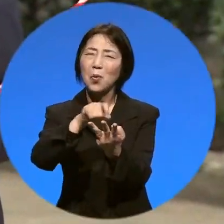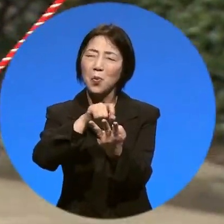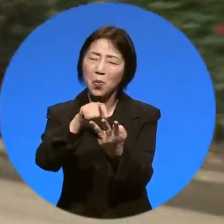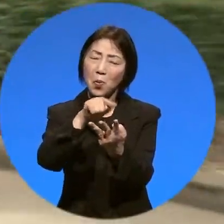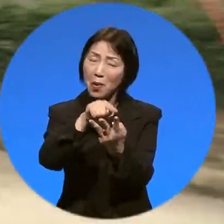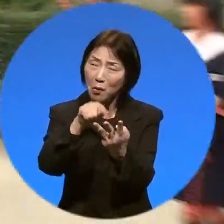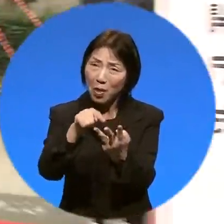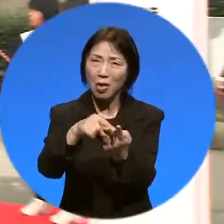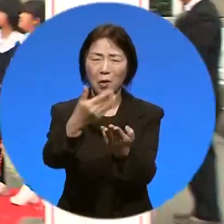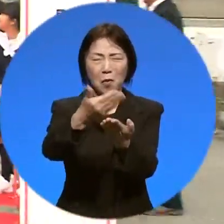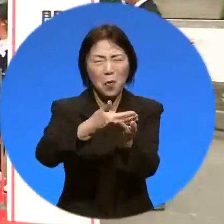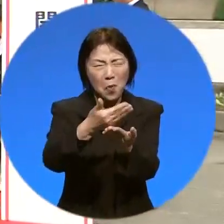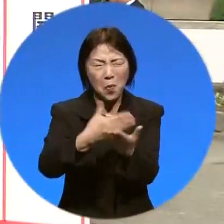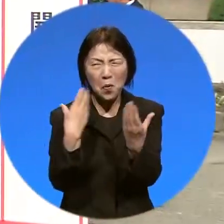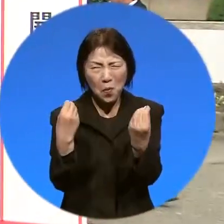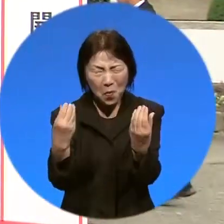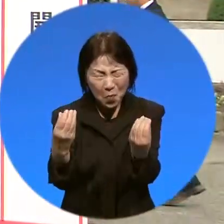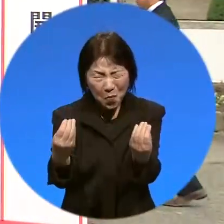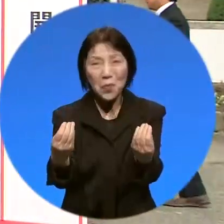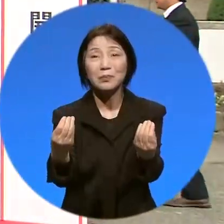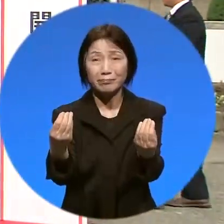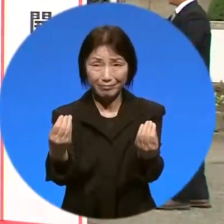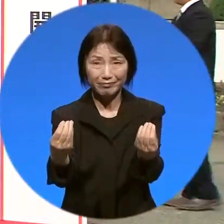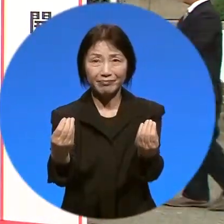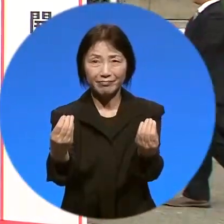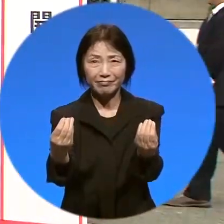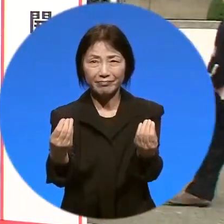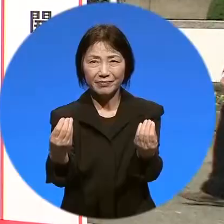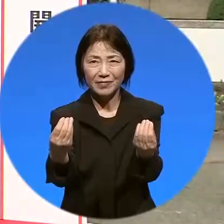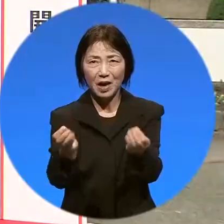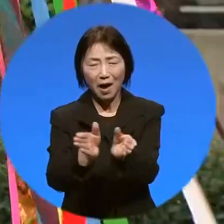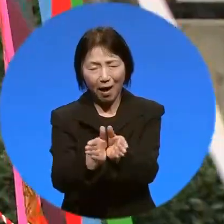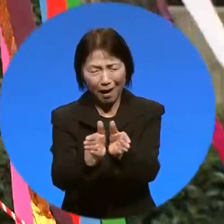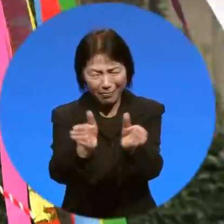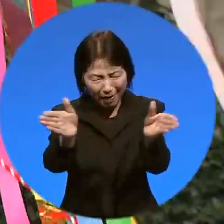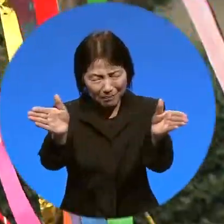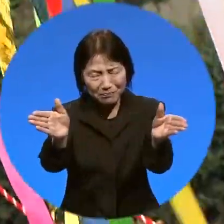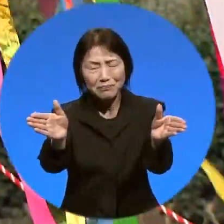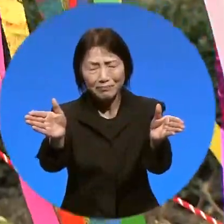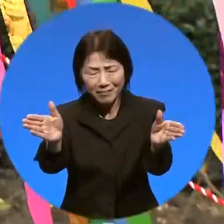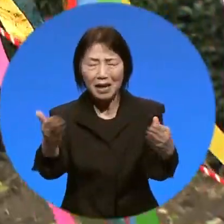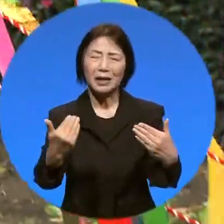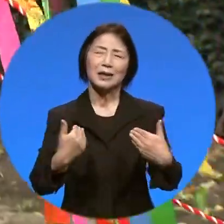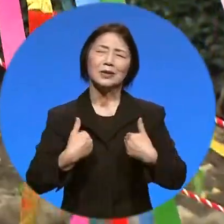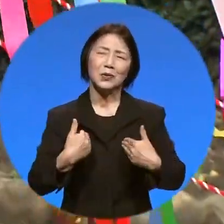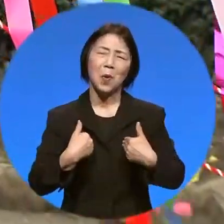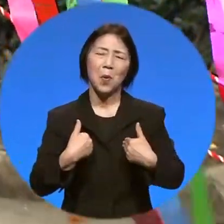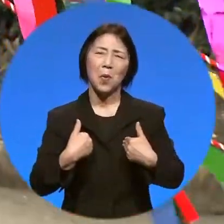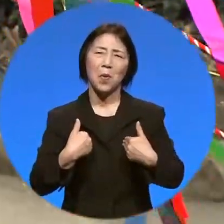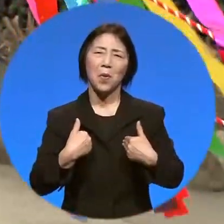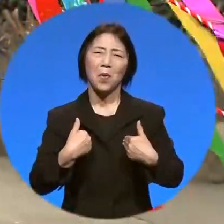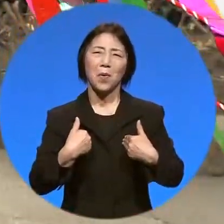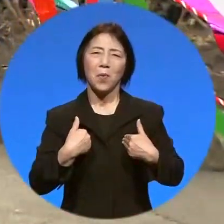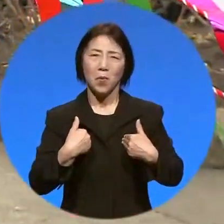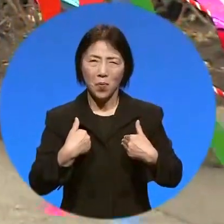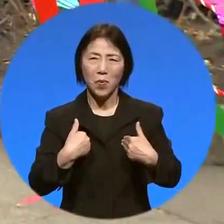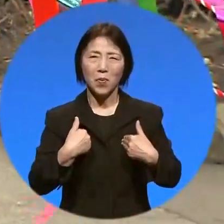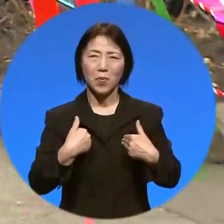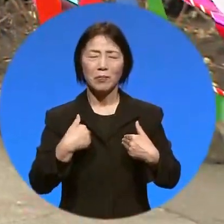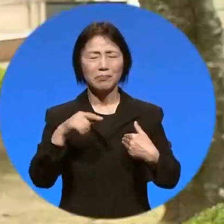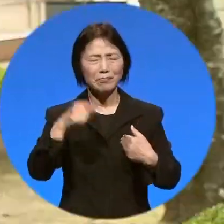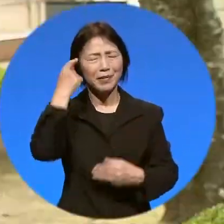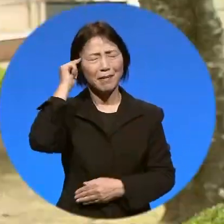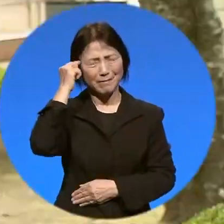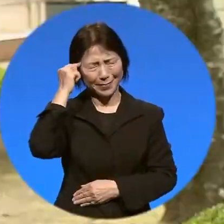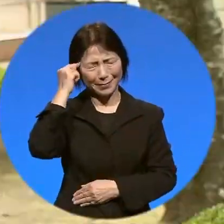ものをいつまでも残してですね、発展していかなければいけないのではないかなということでですね、そういった